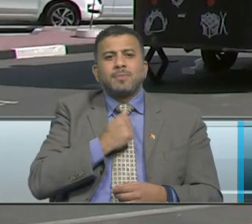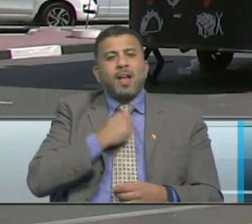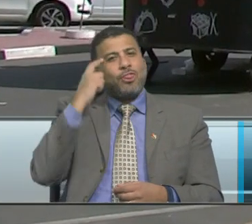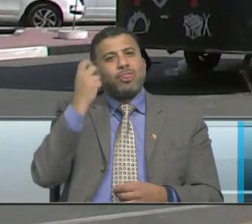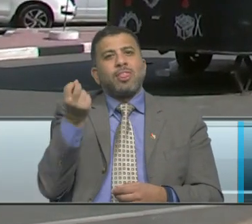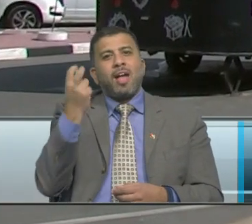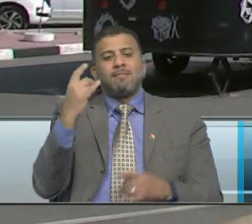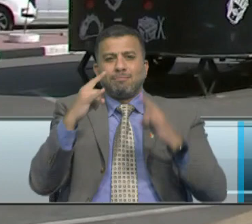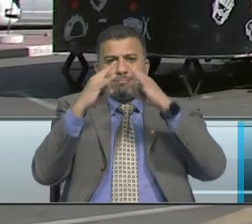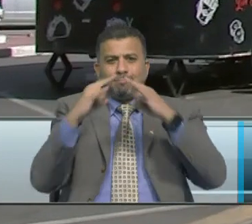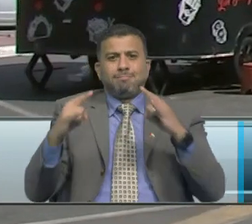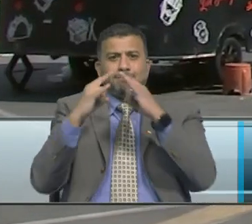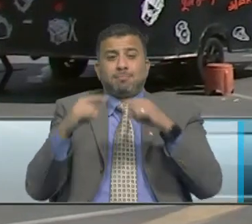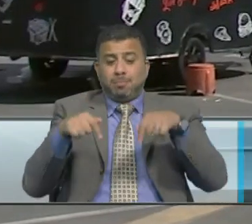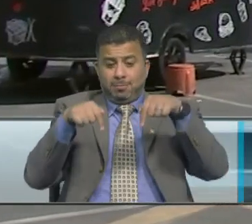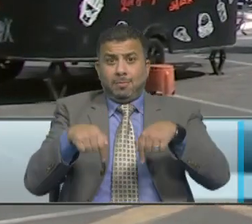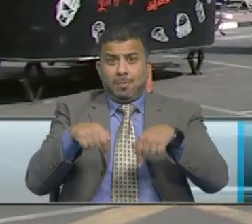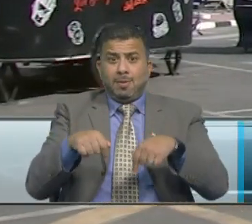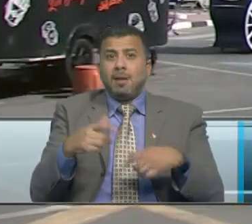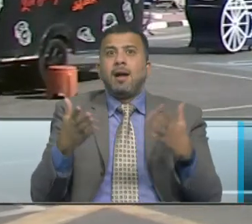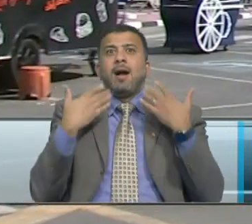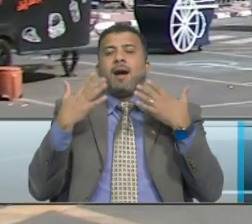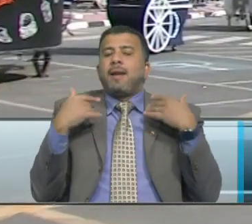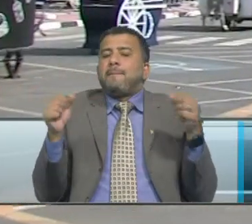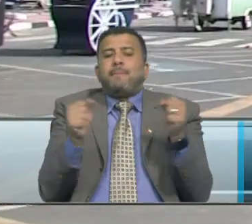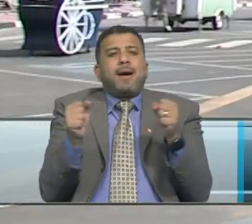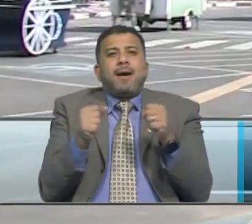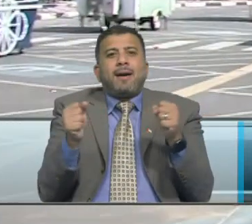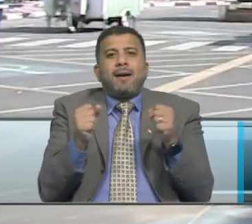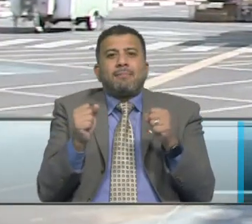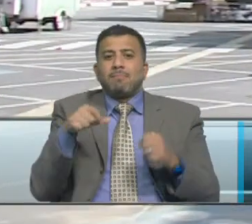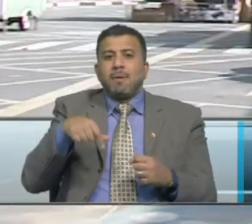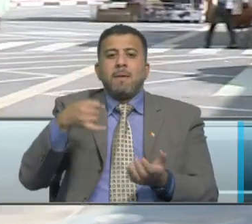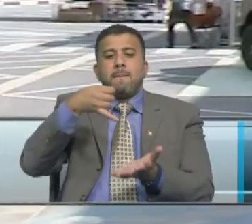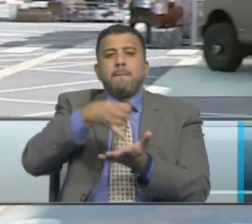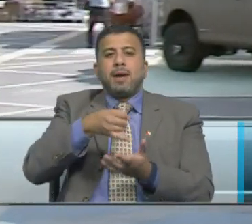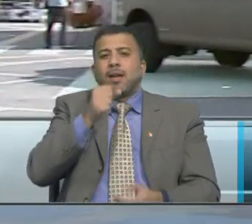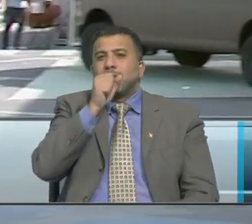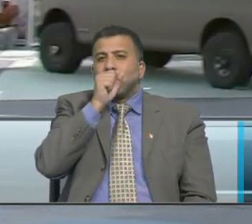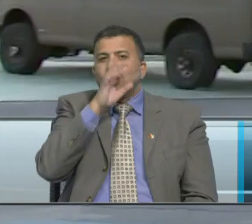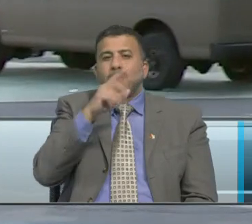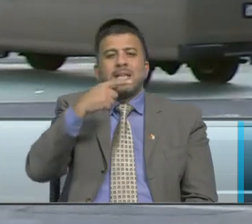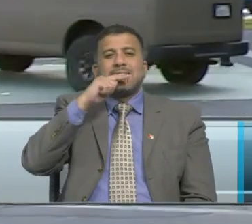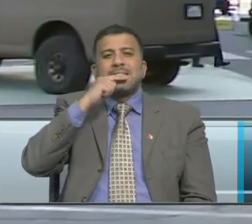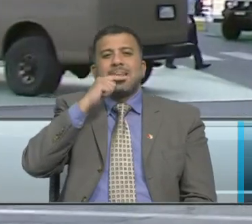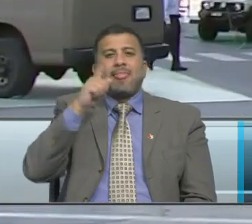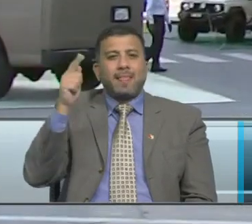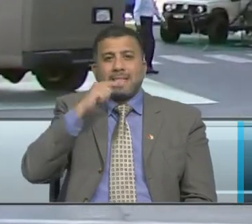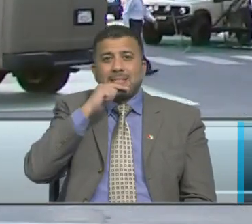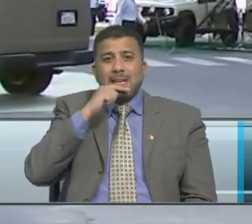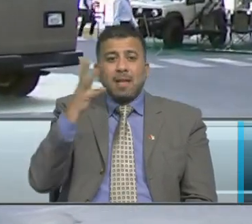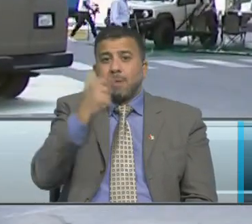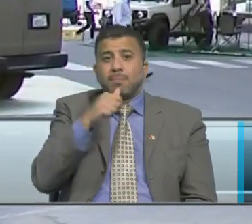ثقافتهم. ومن هنا ومع اعتدال درجات الحرارة، حرص مركز إكسبو الذيد على احتضان فعاليات